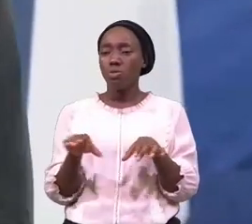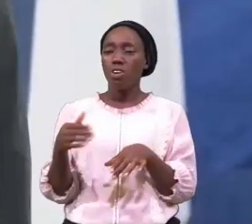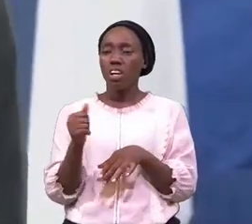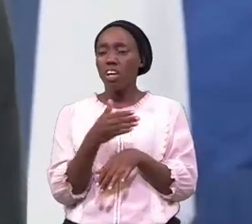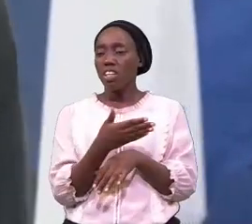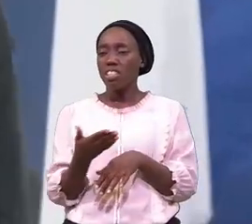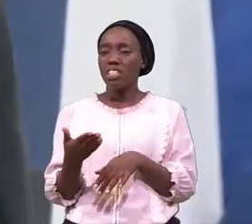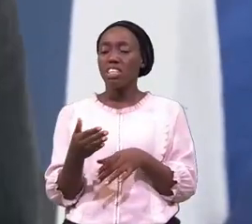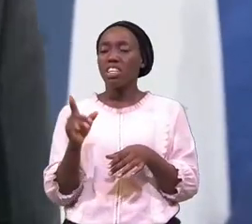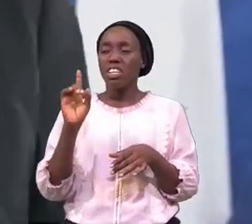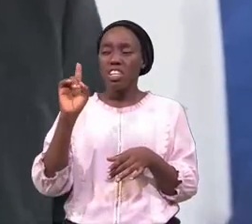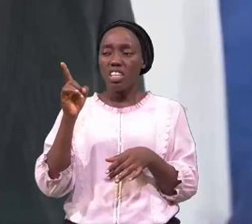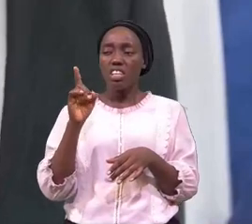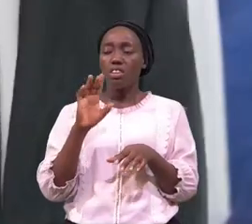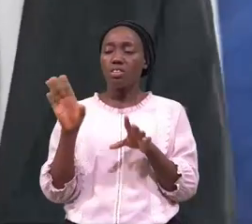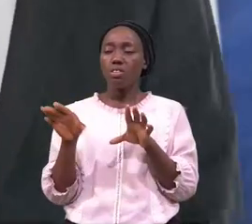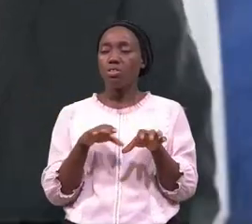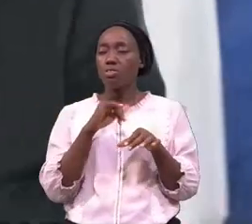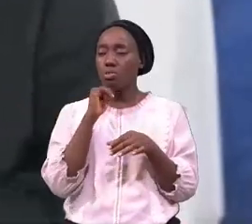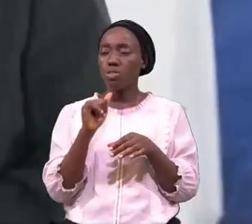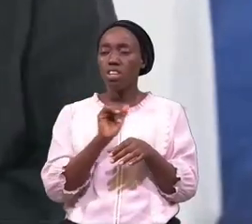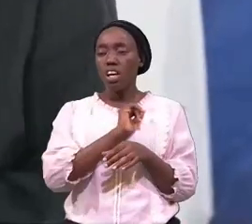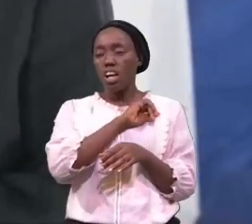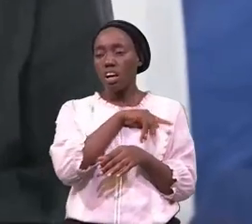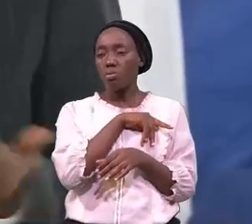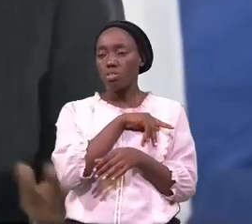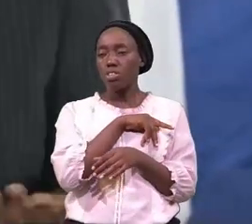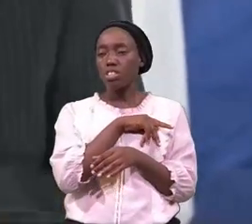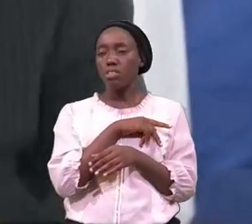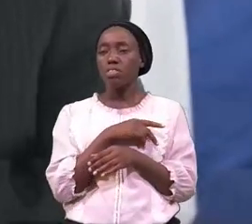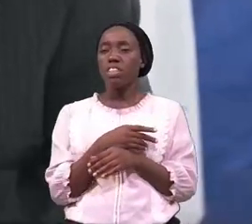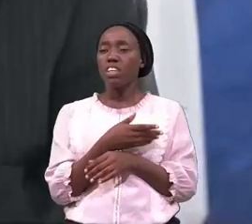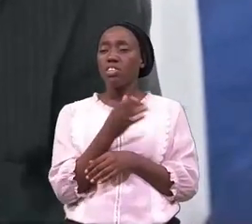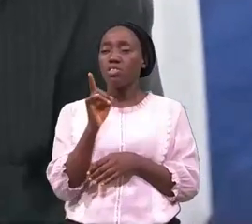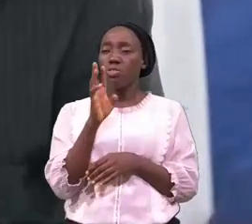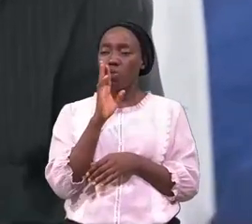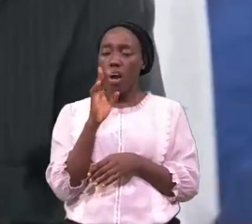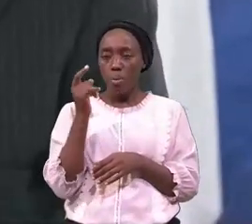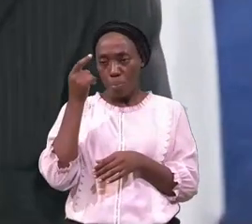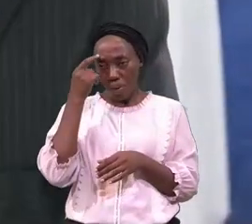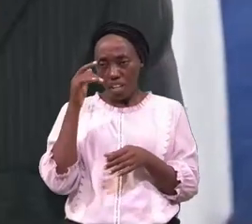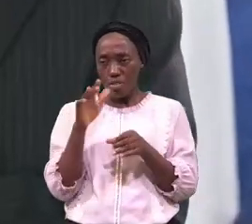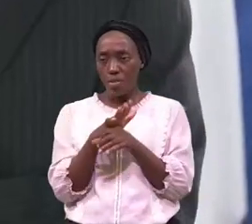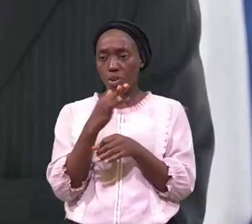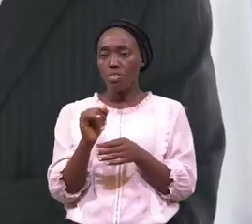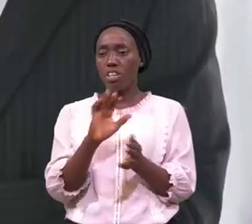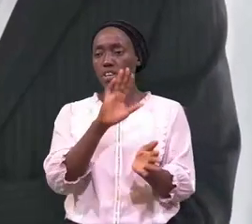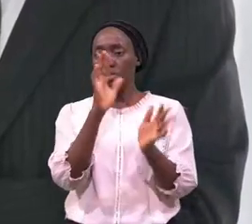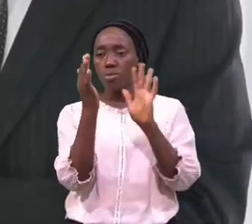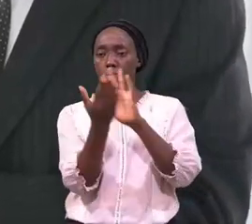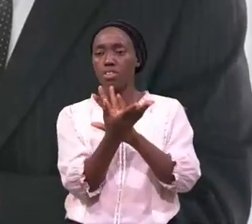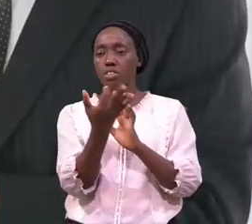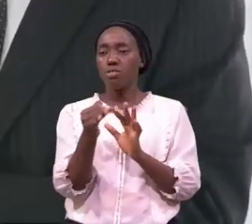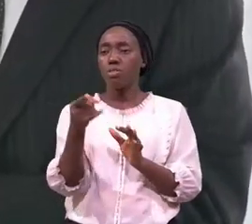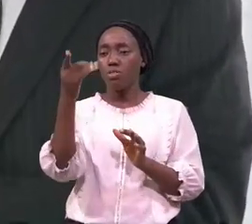Quand vous créez le Seigneur, vous aimez le Seigneur, vous n'allez vouloir faire aucune chose qu'il n'apprécie pas. Vous êtes conscient de la présence du Seigneur à